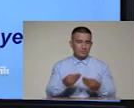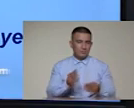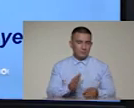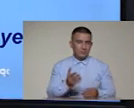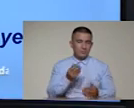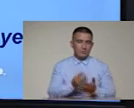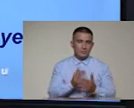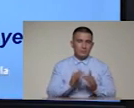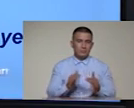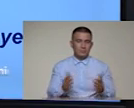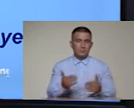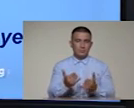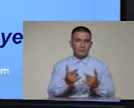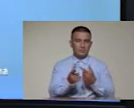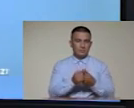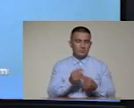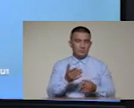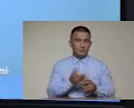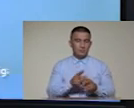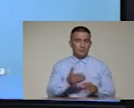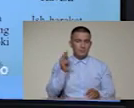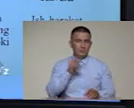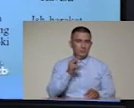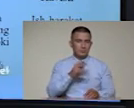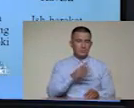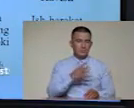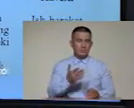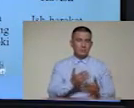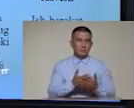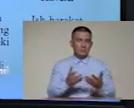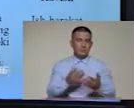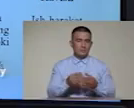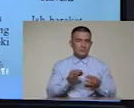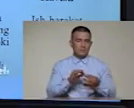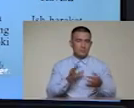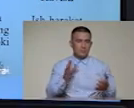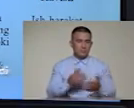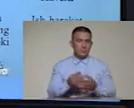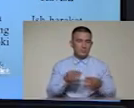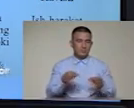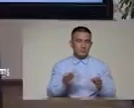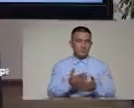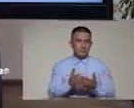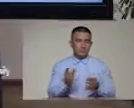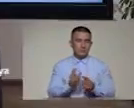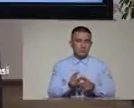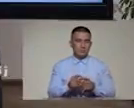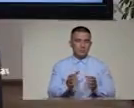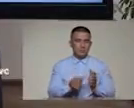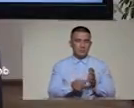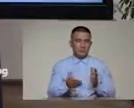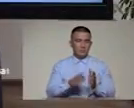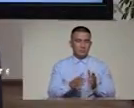o'quvchilar, biz siz bilan o'tilgan darsda mustaqil so'z turkumlarini quyidagicha 6 ta guruhga